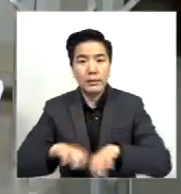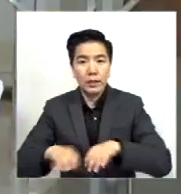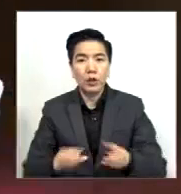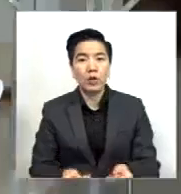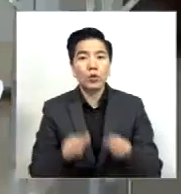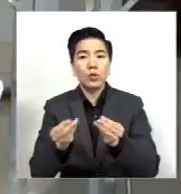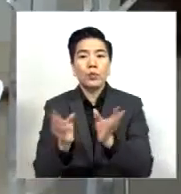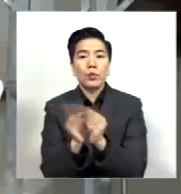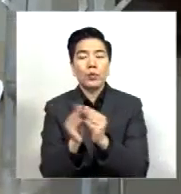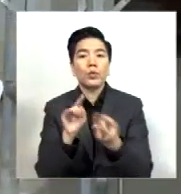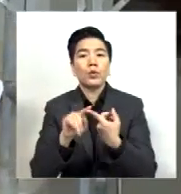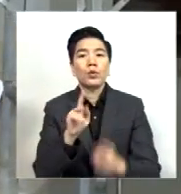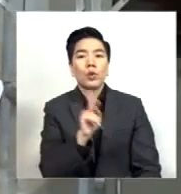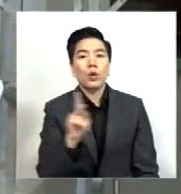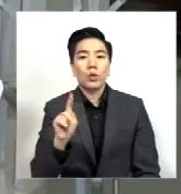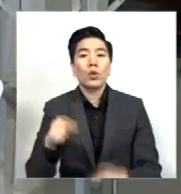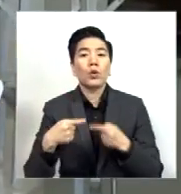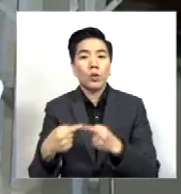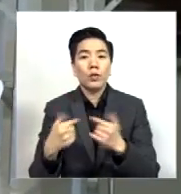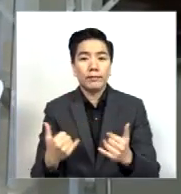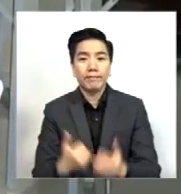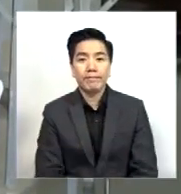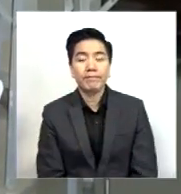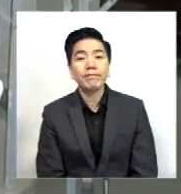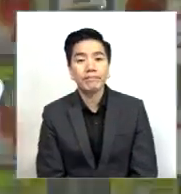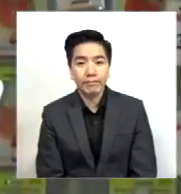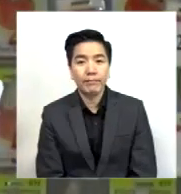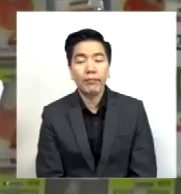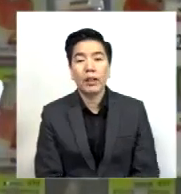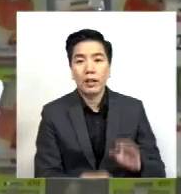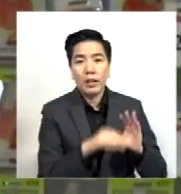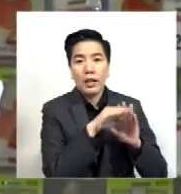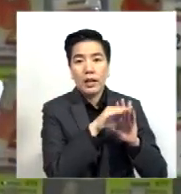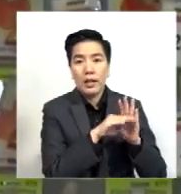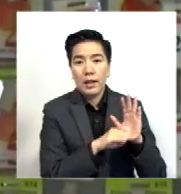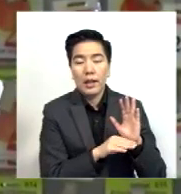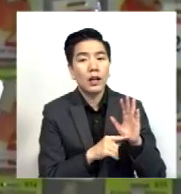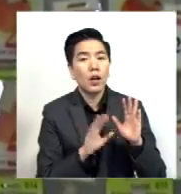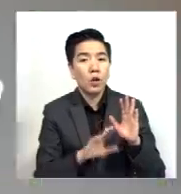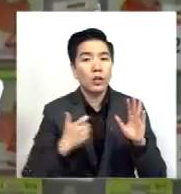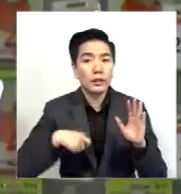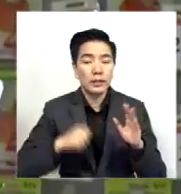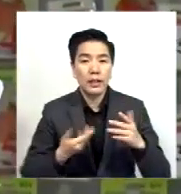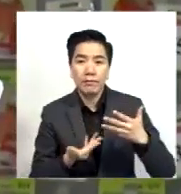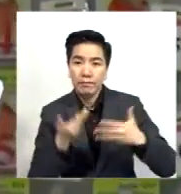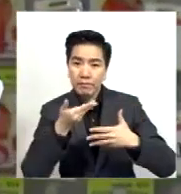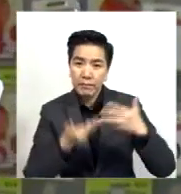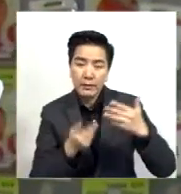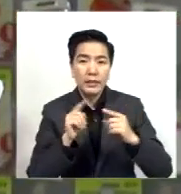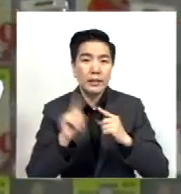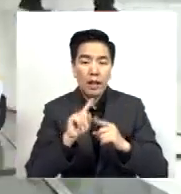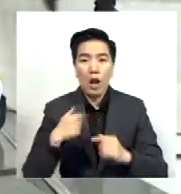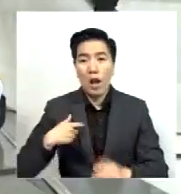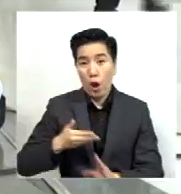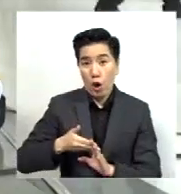งให้ที่ประชุมใหญ่กกต.ได้พิจารณาต่อไปค่ะสำหรับขั้นตอนการพิจารณาของศาลรัฐธรรมนูญก่อนที่จะออกนั่งบัลลังก์อ่านคำ